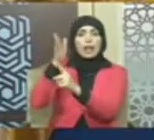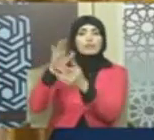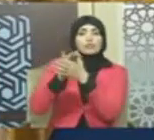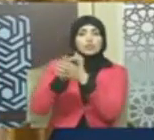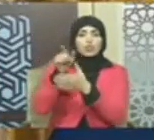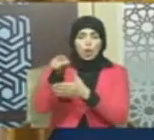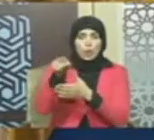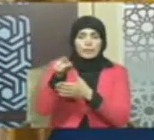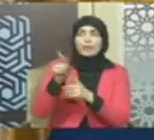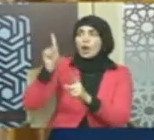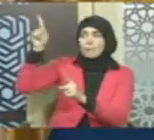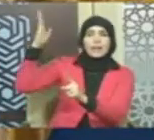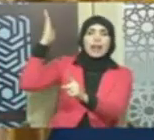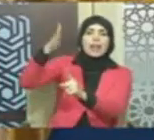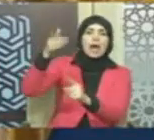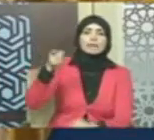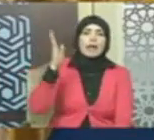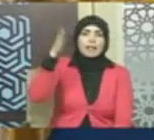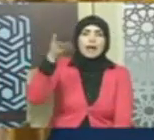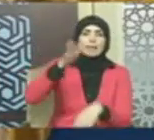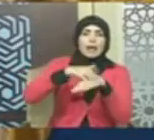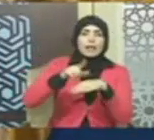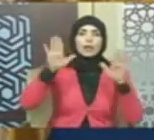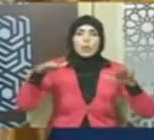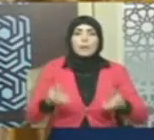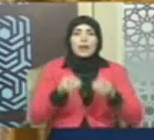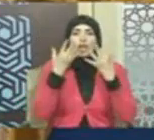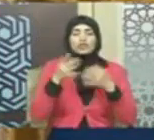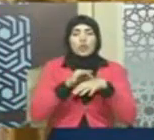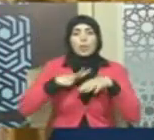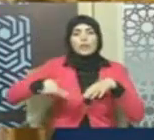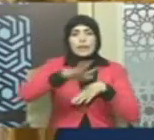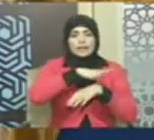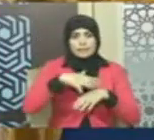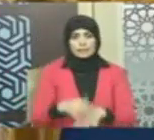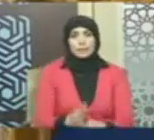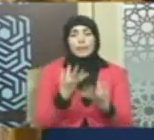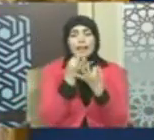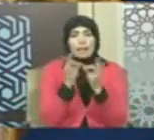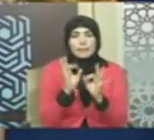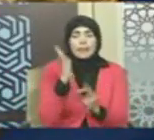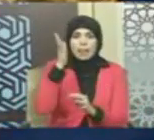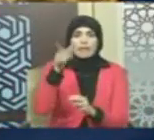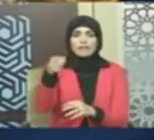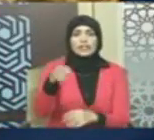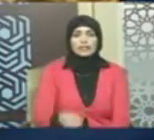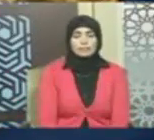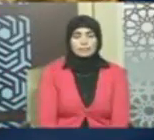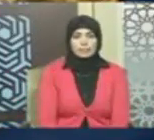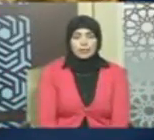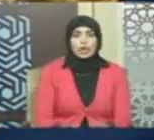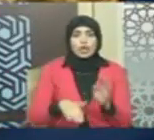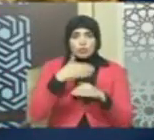فعليه لعنة الله والملائكة والناس أجمعين. ثم إن